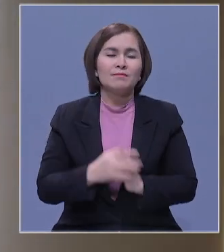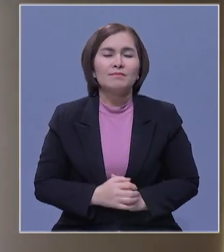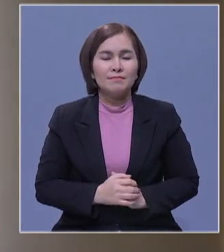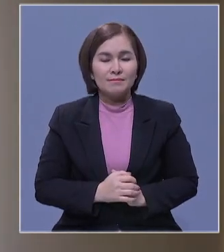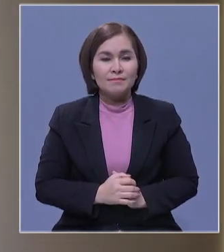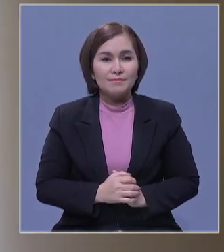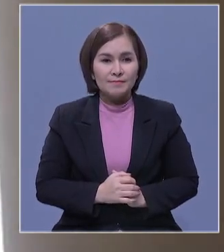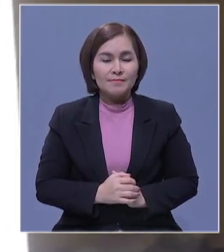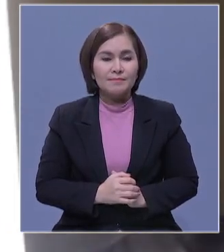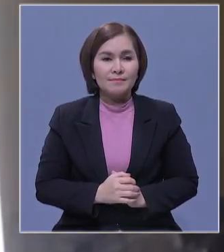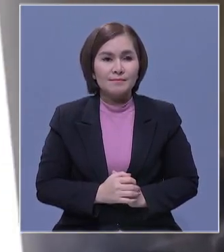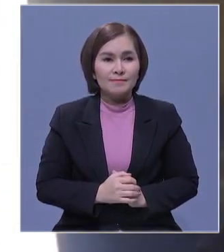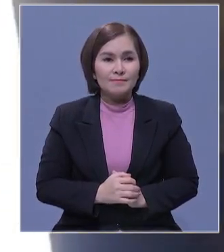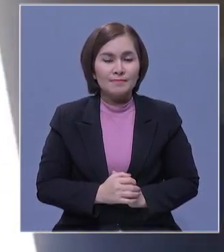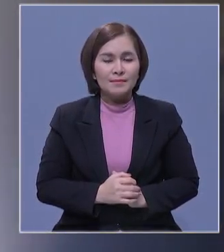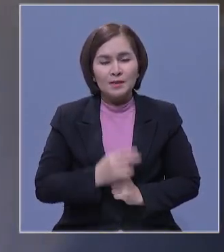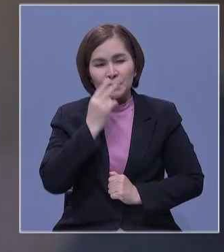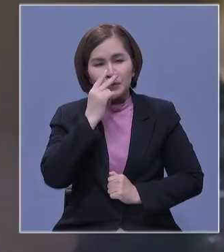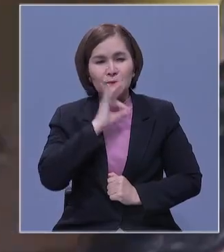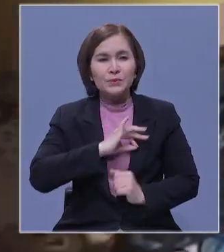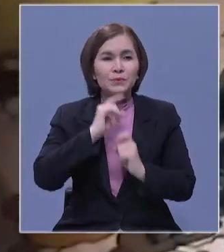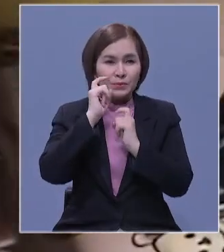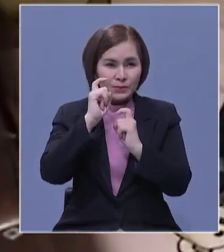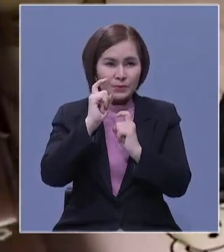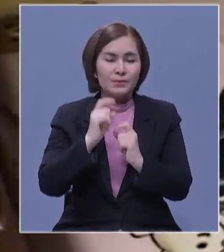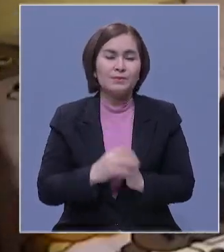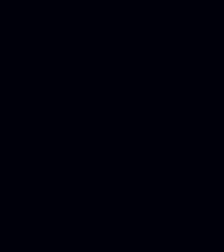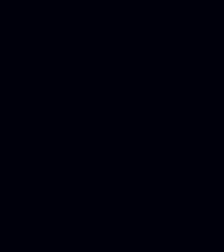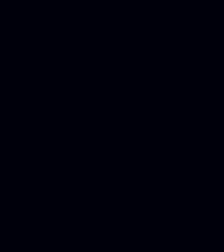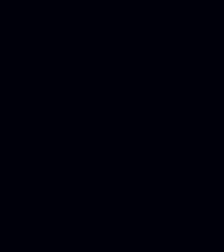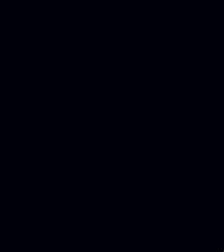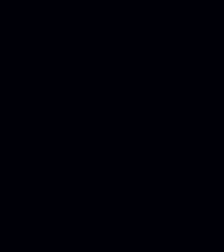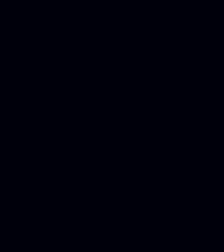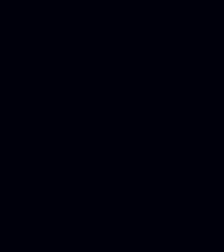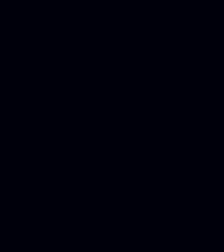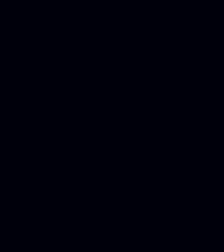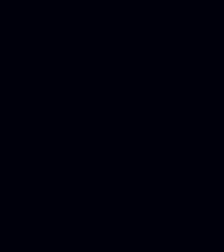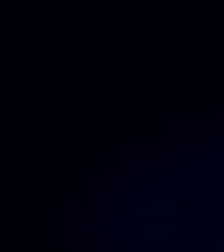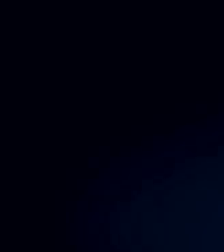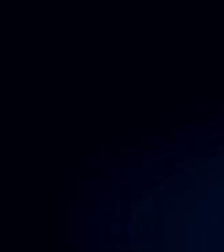กฎหมายกันต่อไปค่ะอันตรายนะคะ